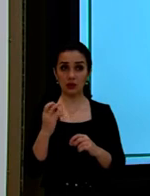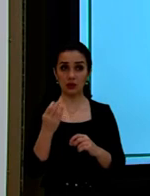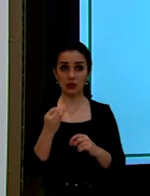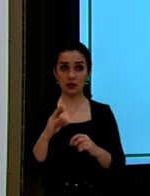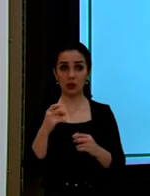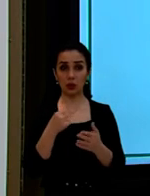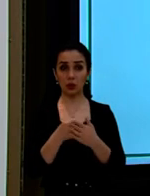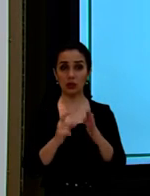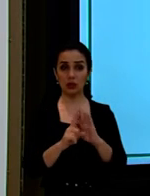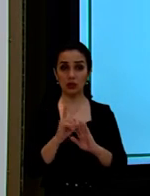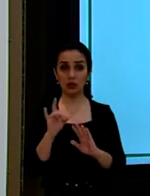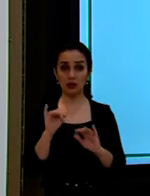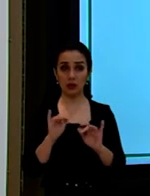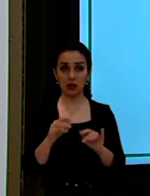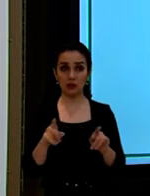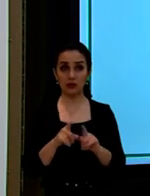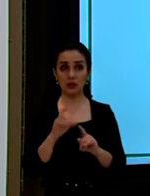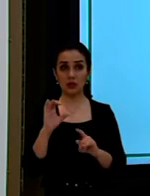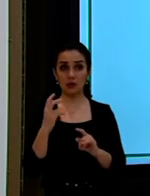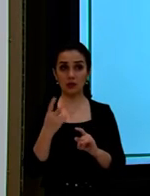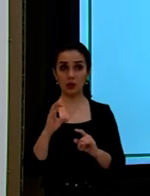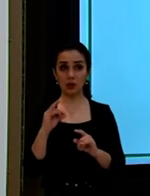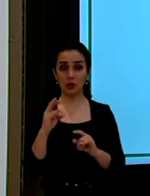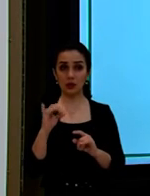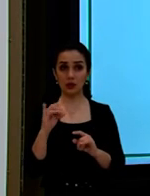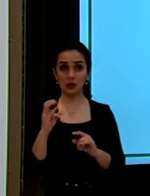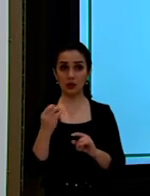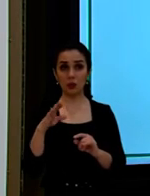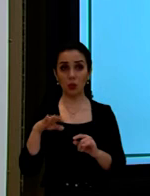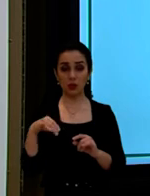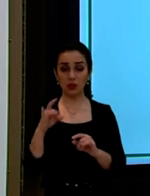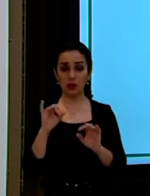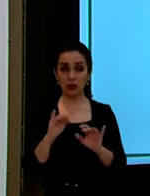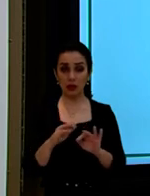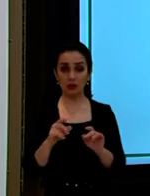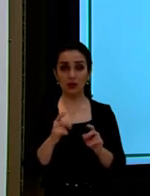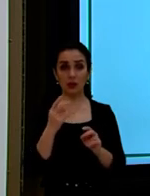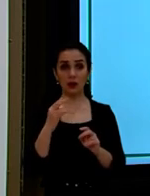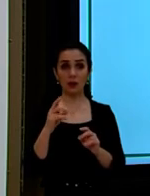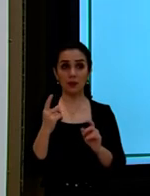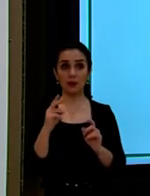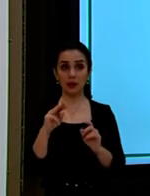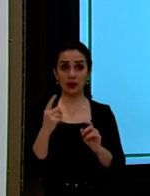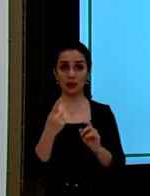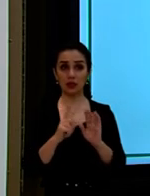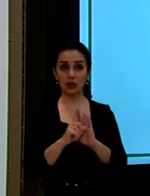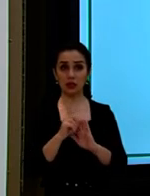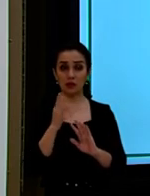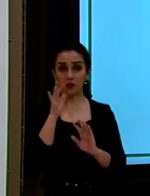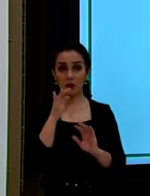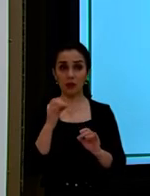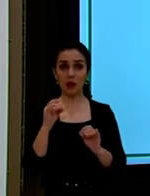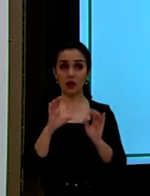начала реакции c2 концентрация после реакции т1 начальное время т2